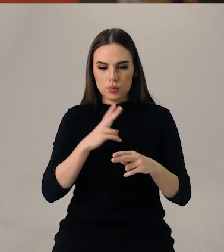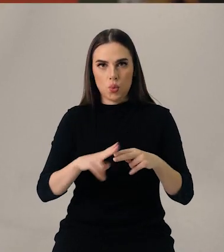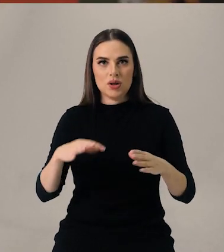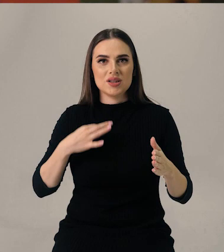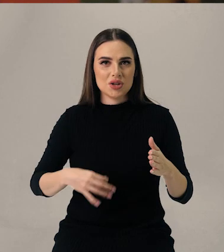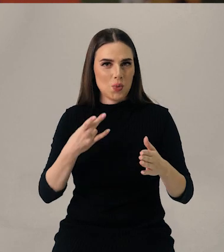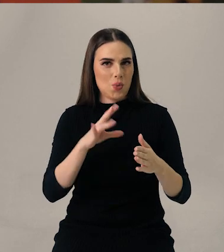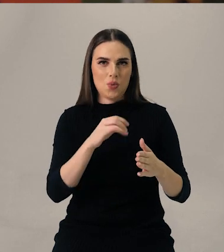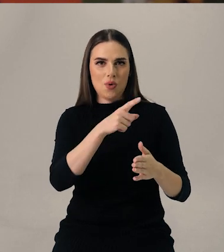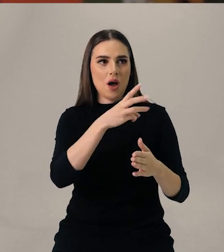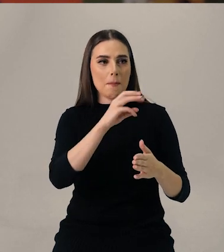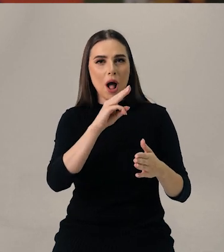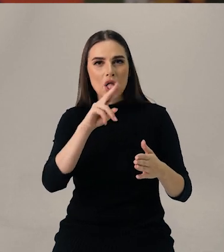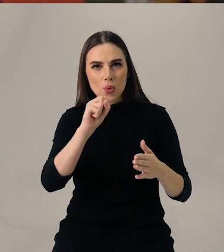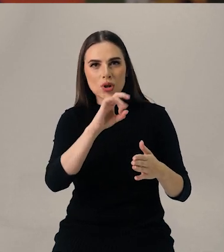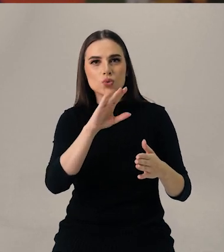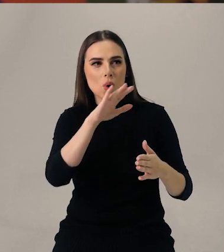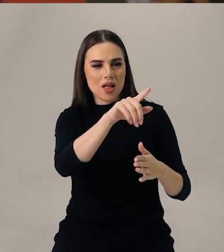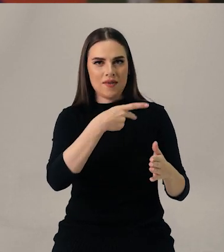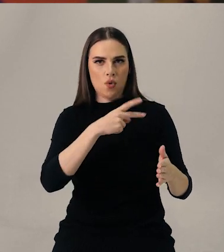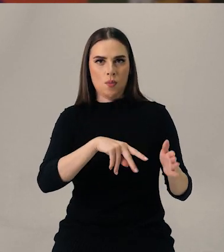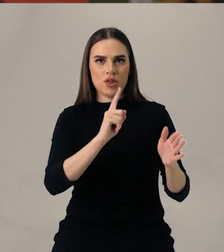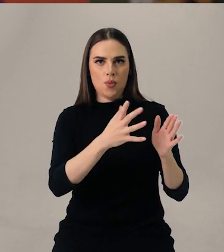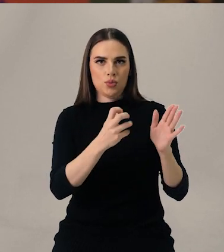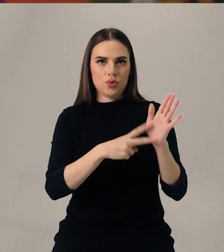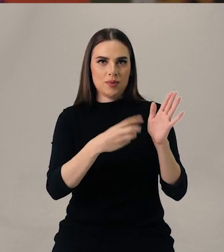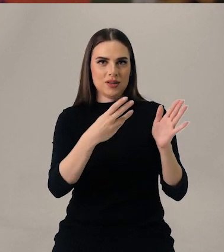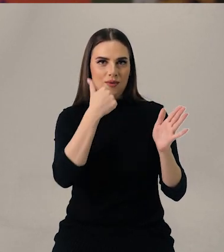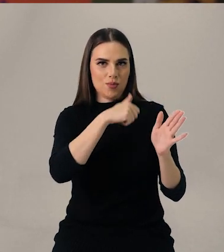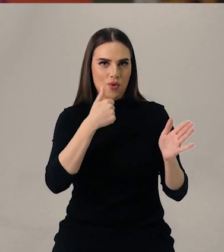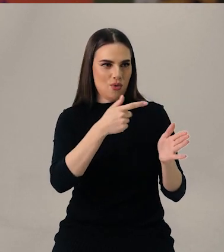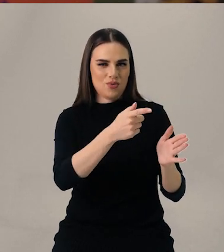выдерживает критики. Малюта Скуратов умер еще в 1573 году.